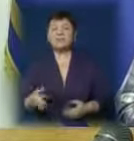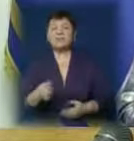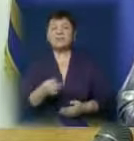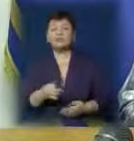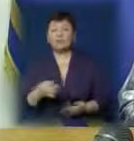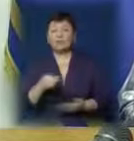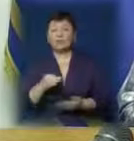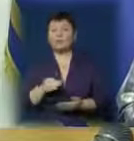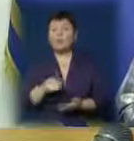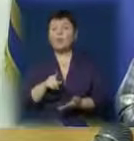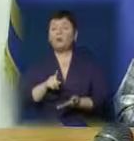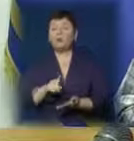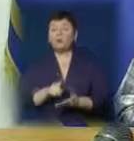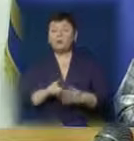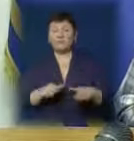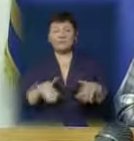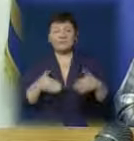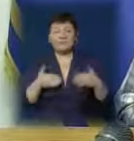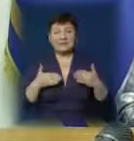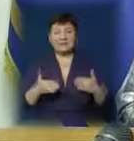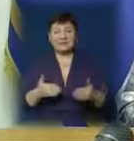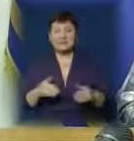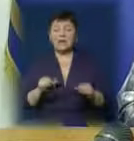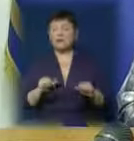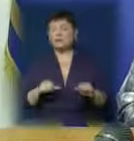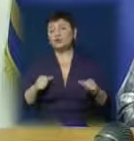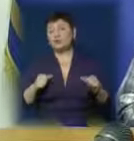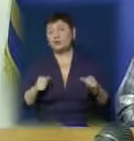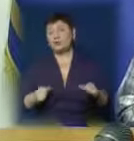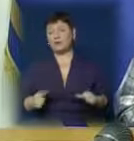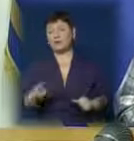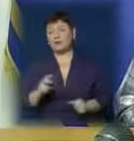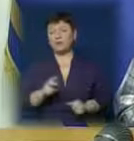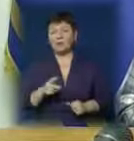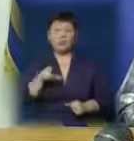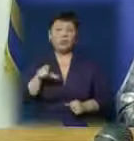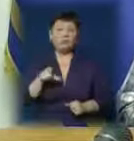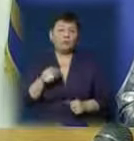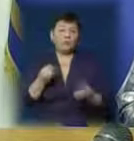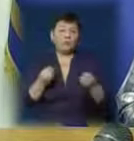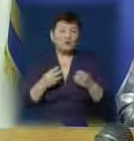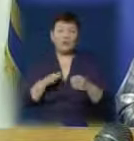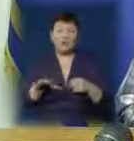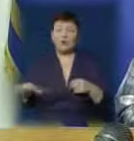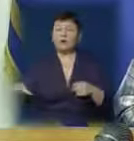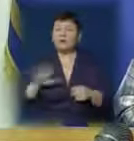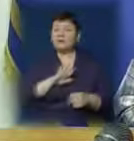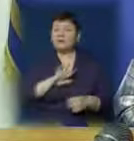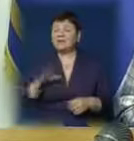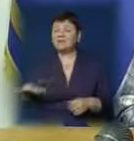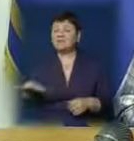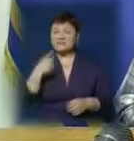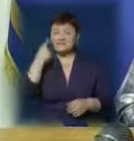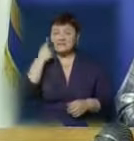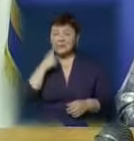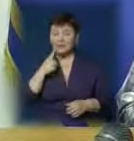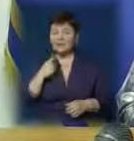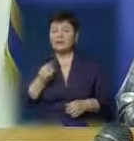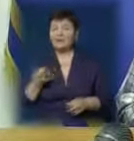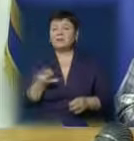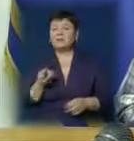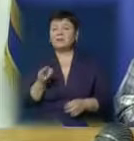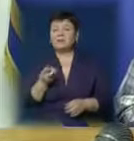податкову зверталися. Тобто можуть спокійно підходити, просто люди не всі знають. Значить, підходять, навіть